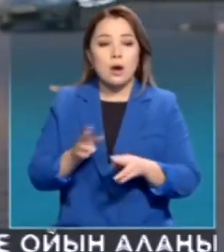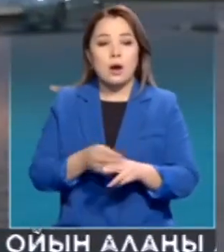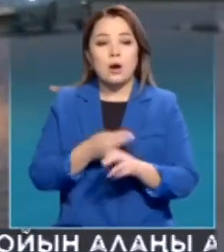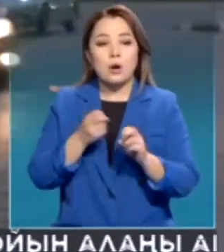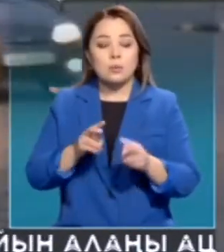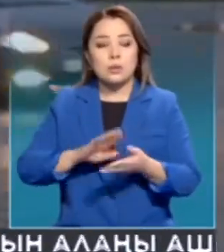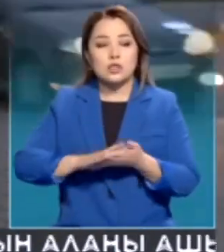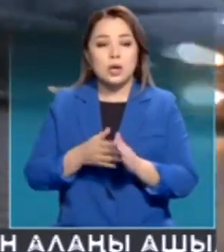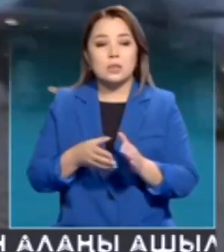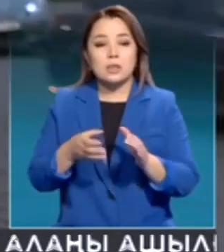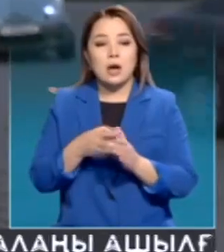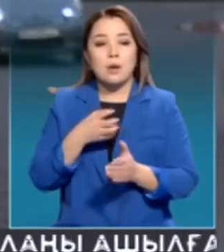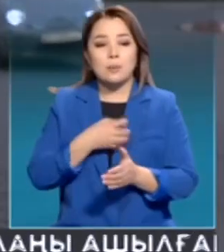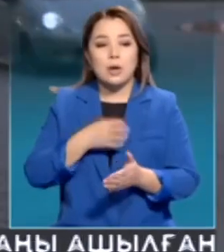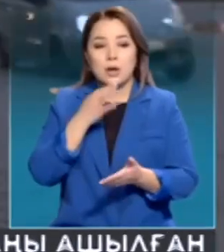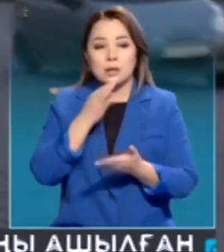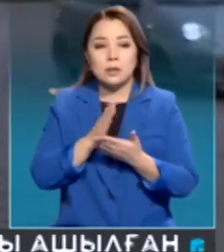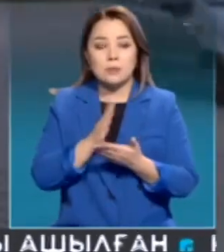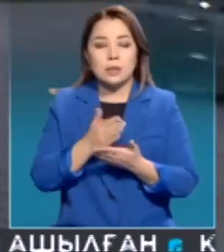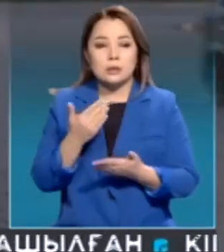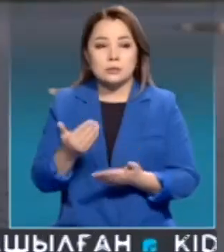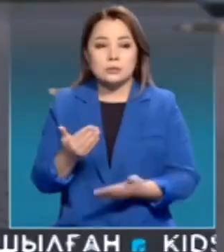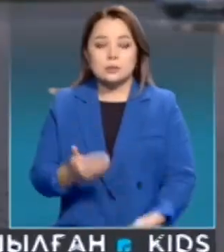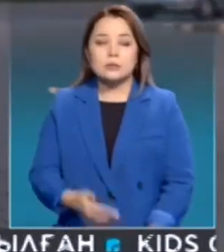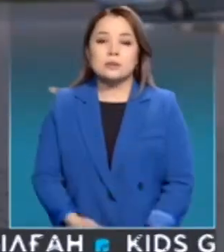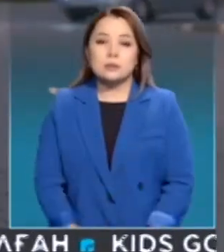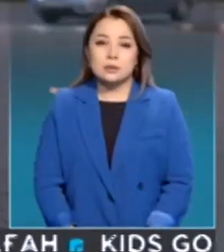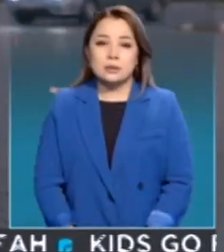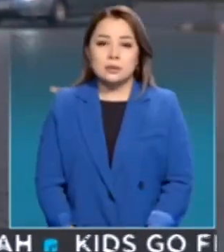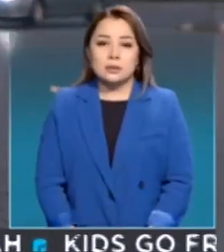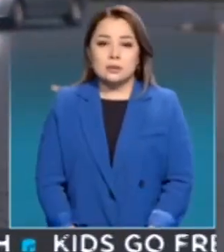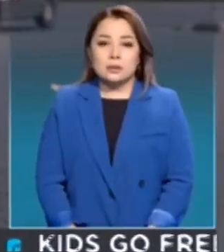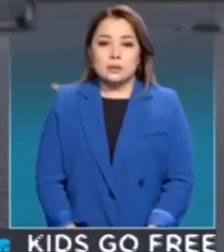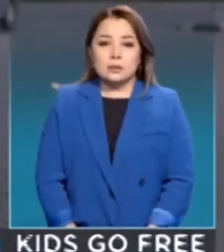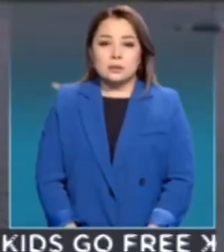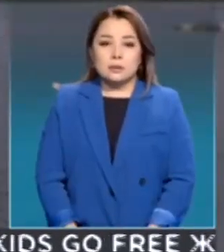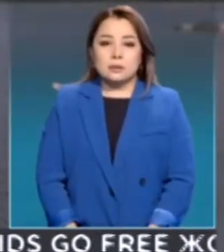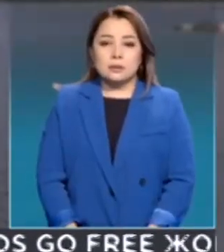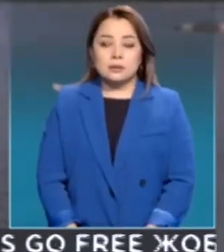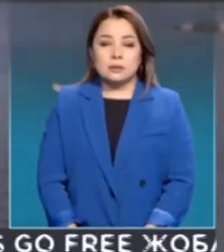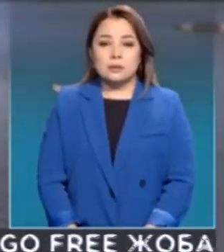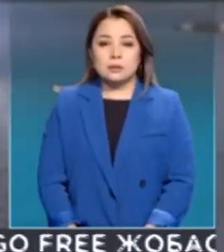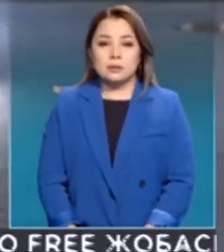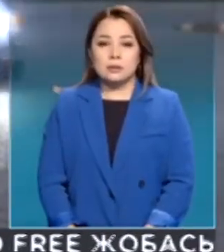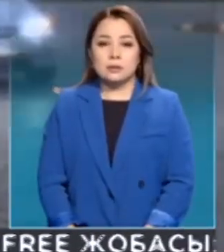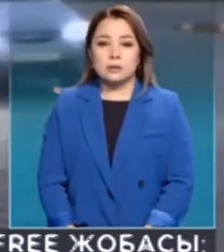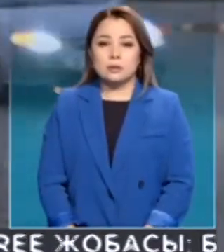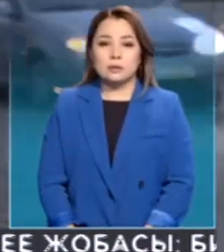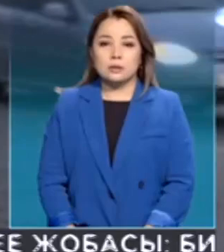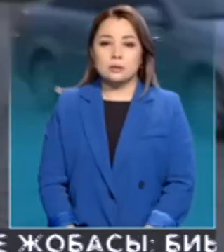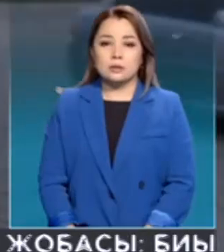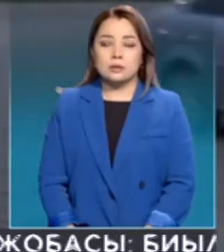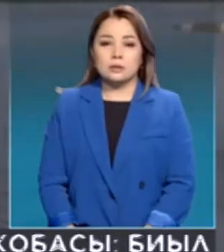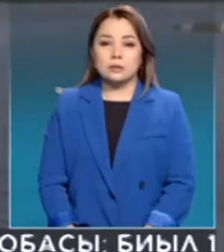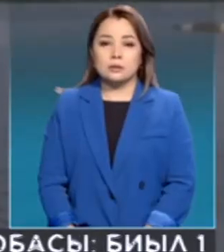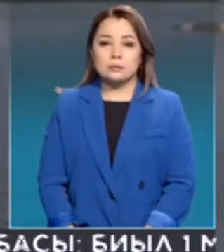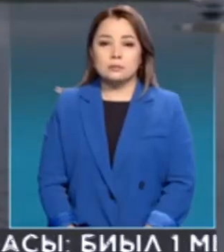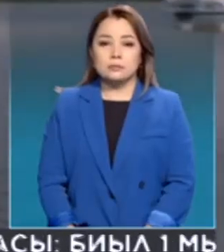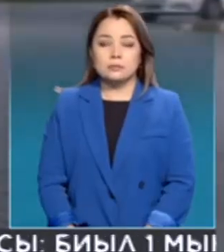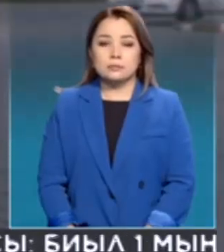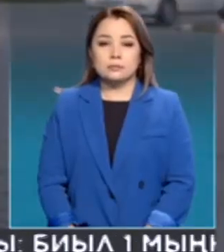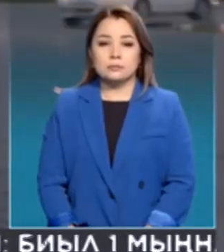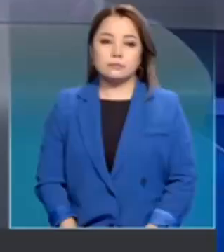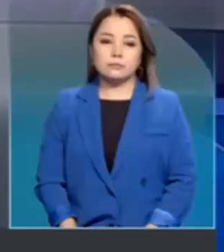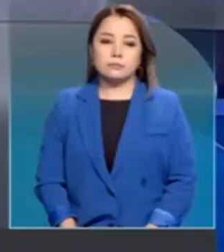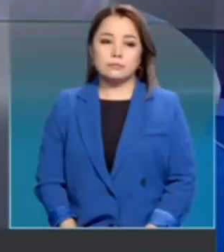қауіпсіздік жағынан да маңызды болмақ. Ақерке Бектас, Жаслан Жақсай, Аршын Ахмет, президент телерадио кешенінің көмегімен ұлттық арна